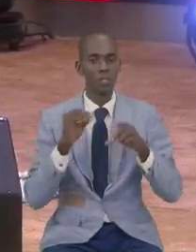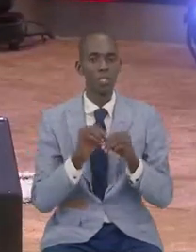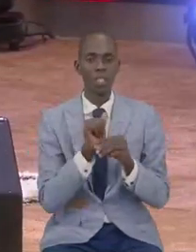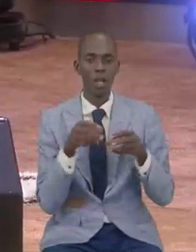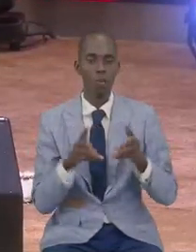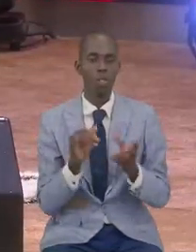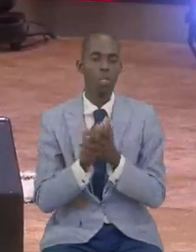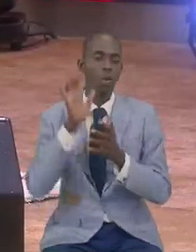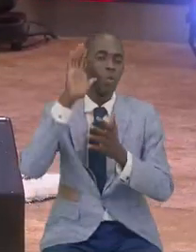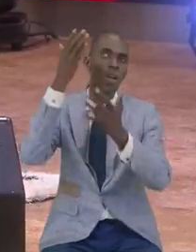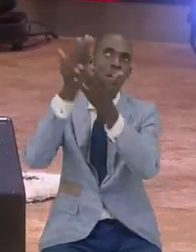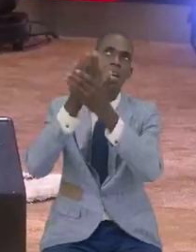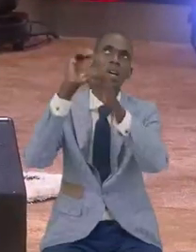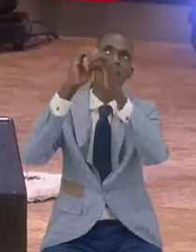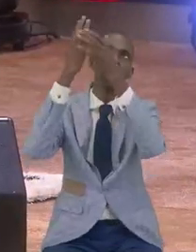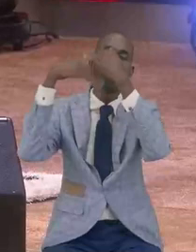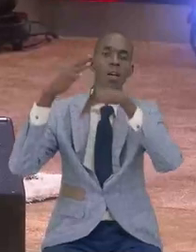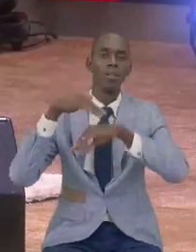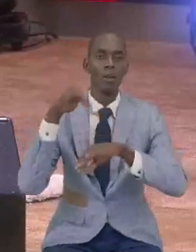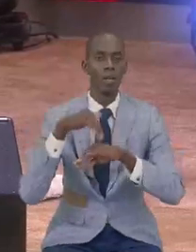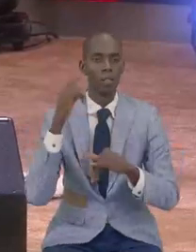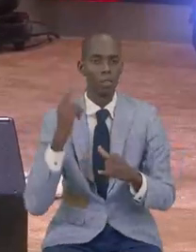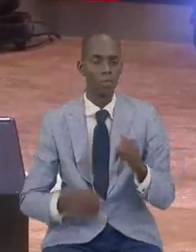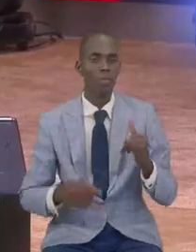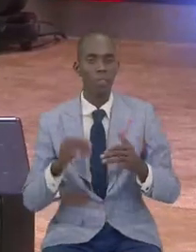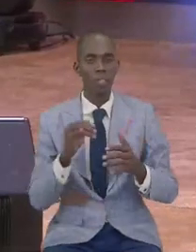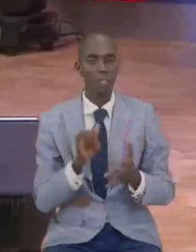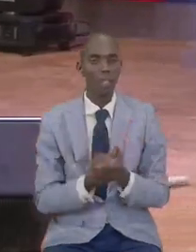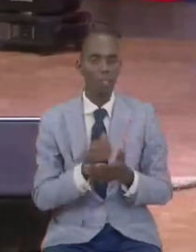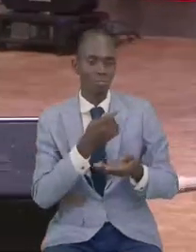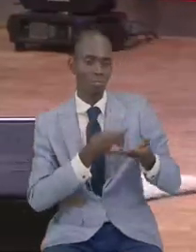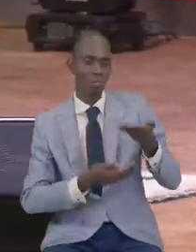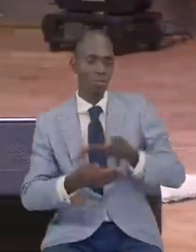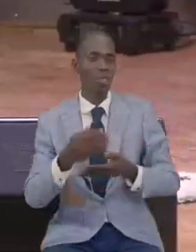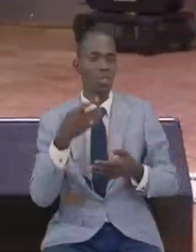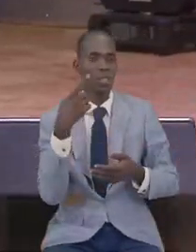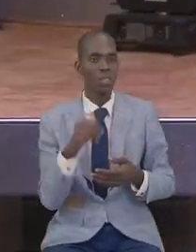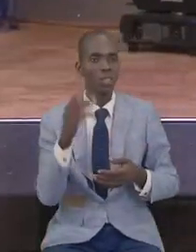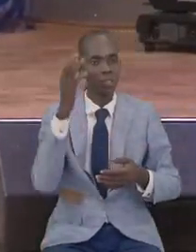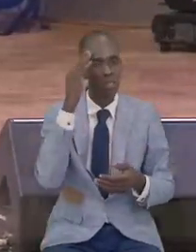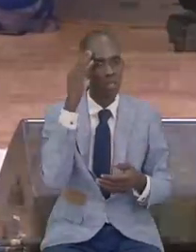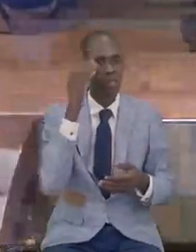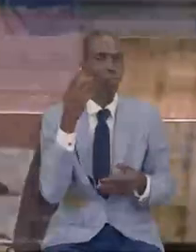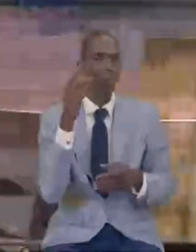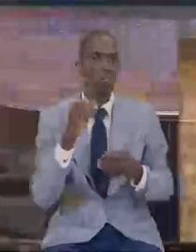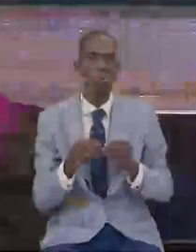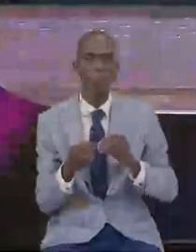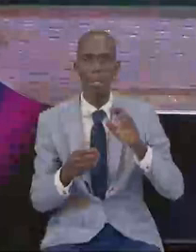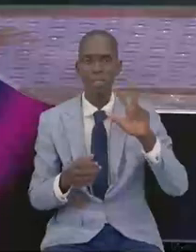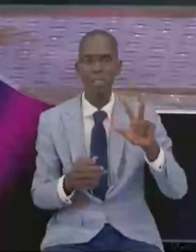aller finalement au ciel. L'échange purificateur dans la connaissance et la libération du Roi. Et